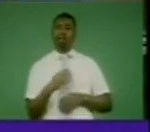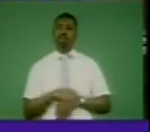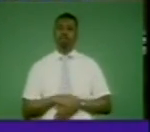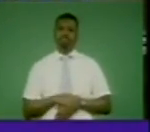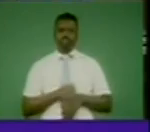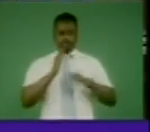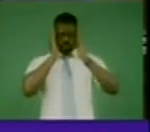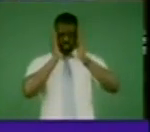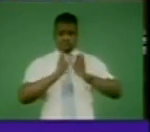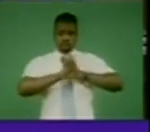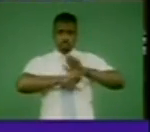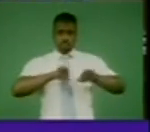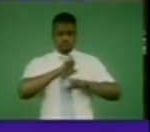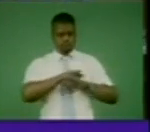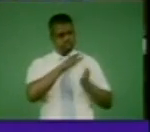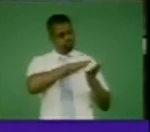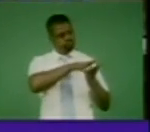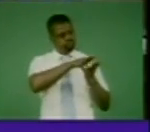Mheshimiwa Mwenyekiti, baada ya utangulizi huo,